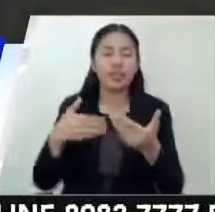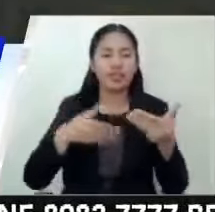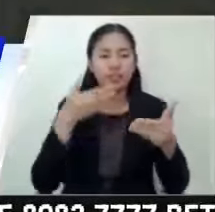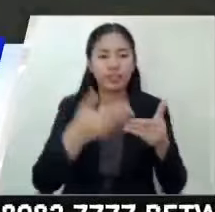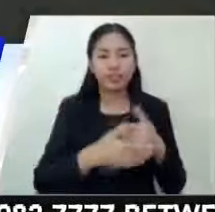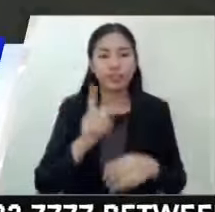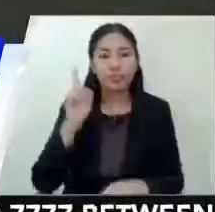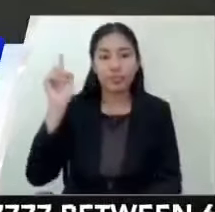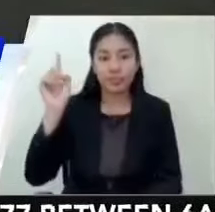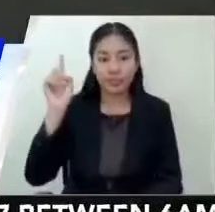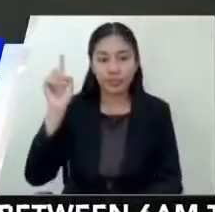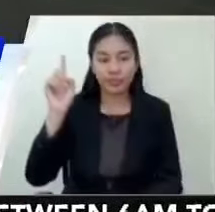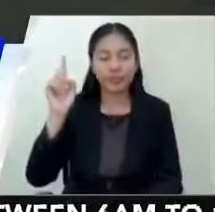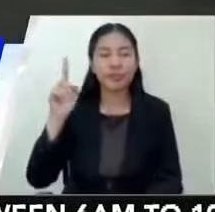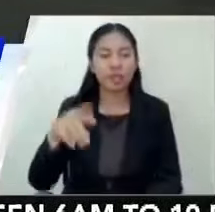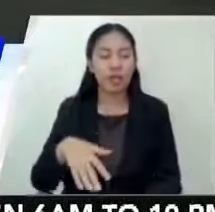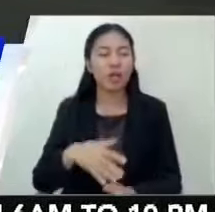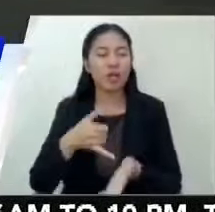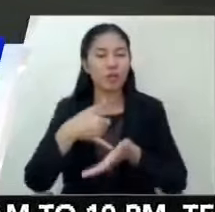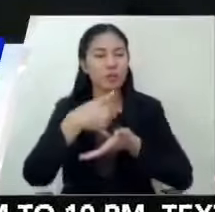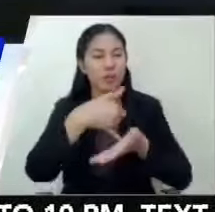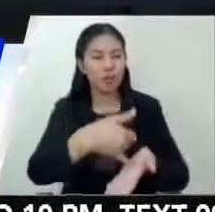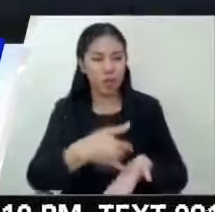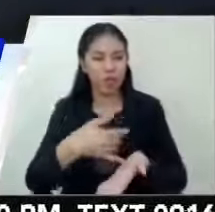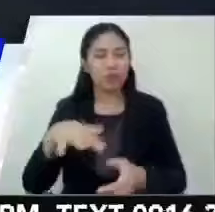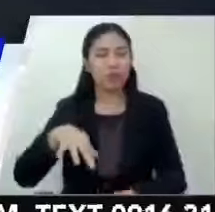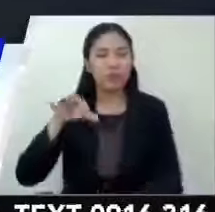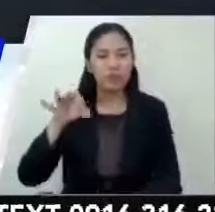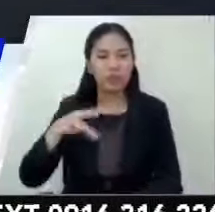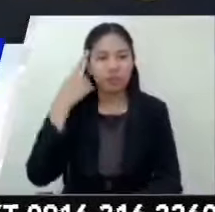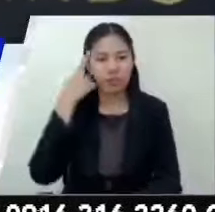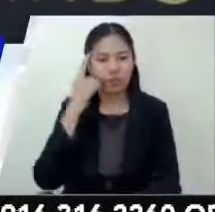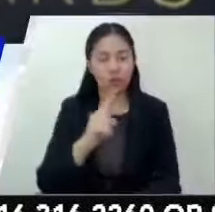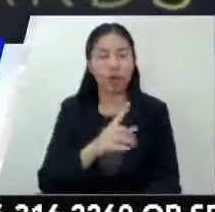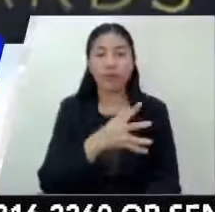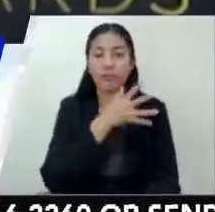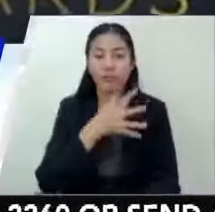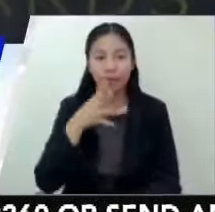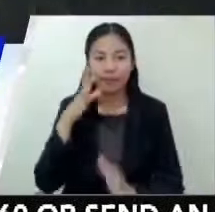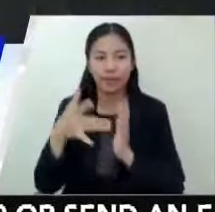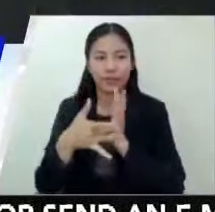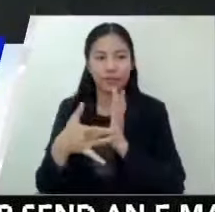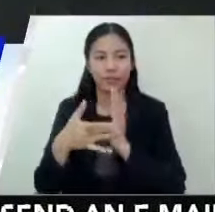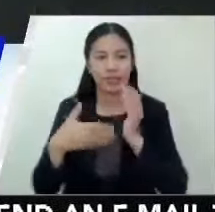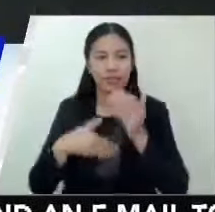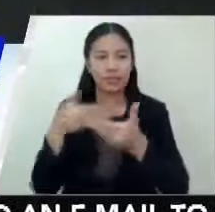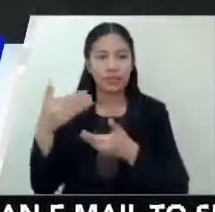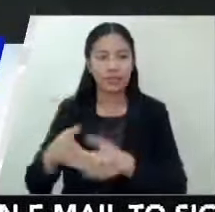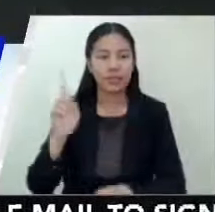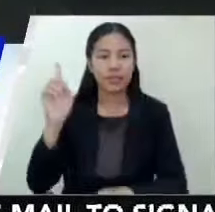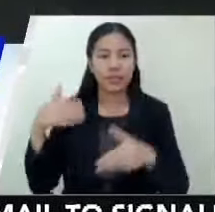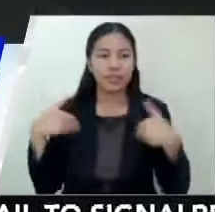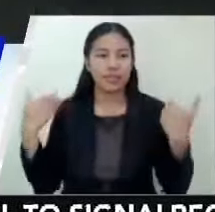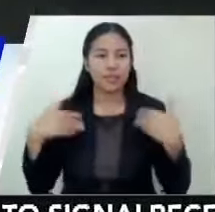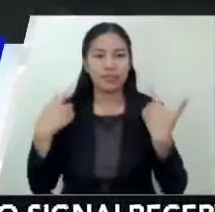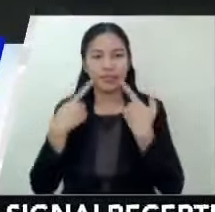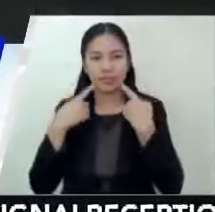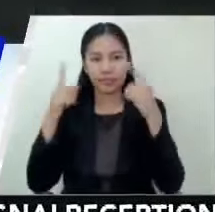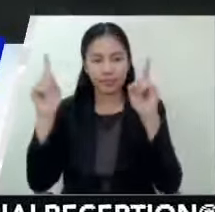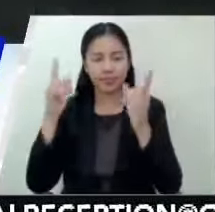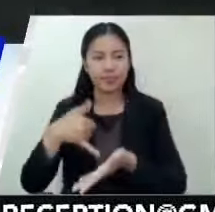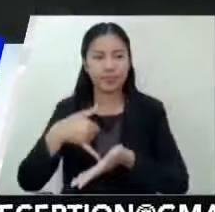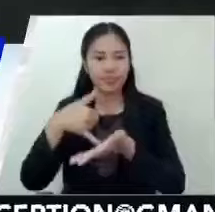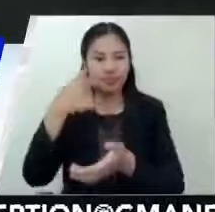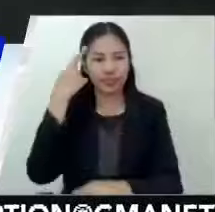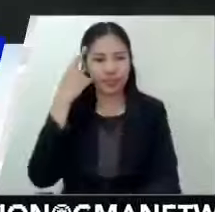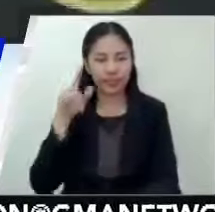kontribusyon sa agri-technologies. Itinanghal naman si Abigail Tan bilang Young Achiever Awardee para sa kanyang kontribusyon